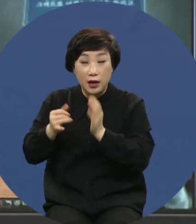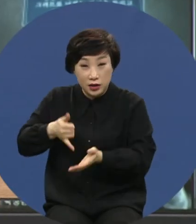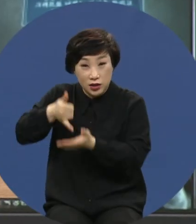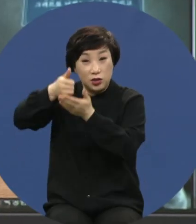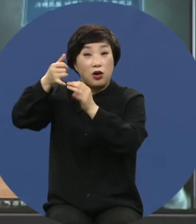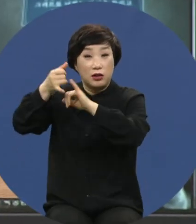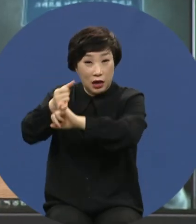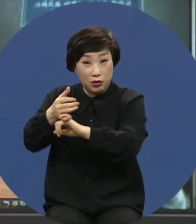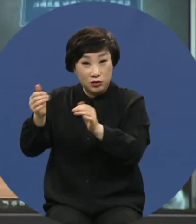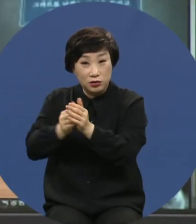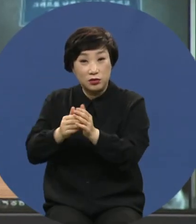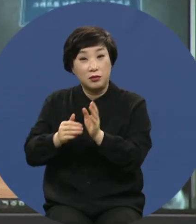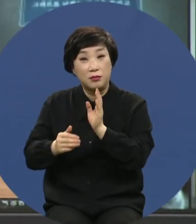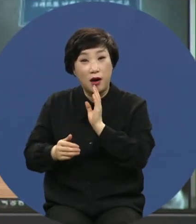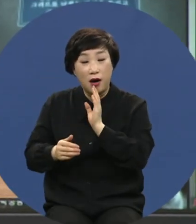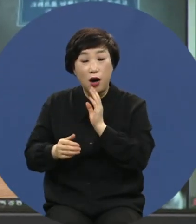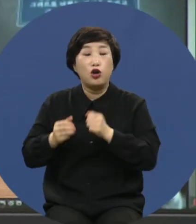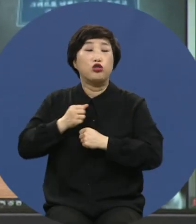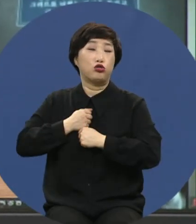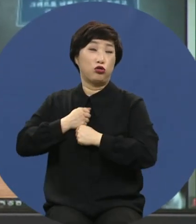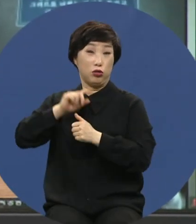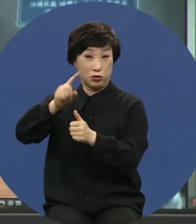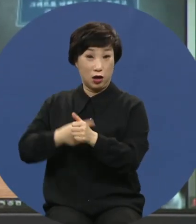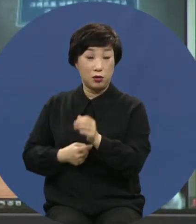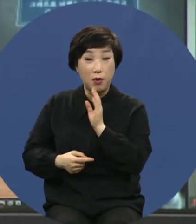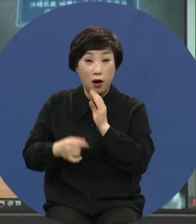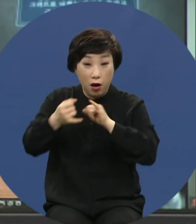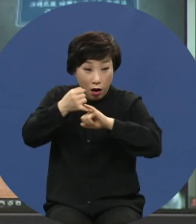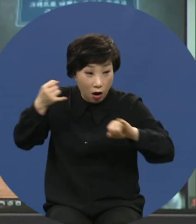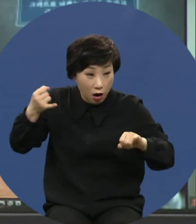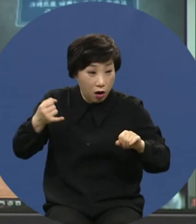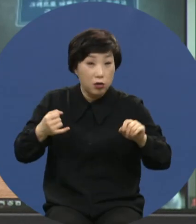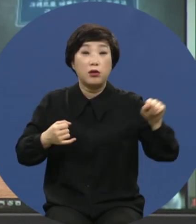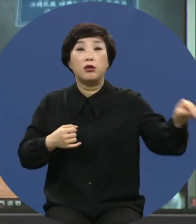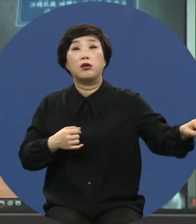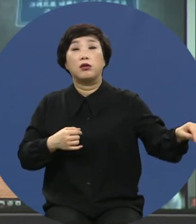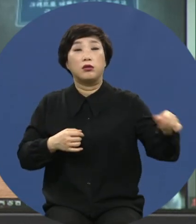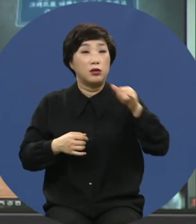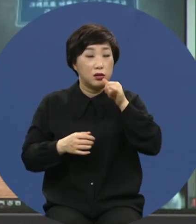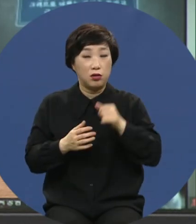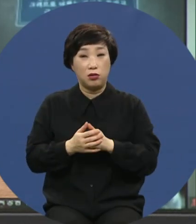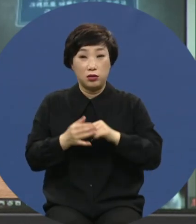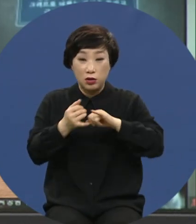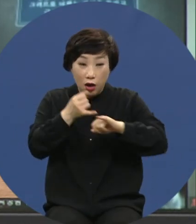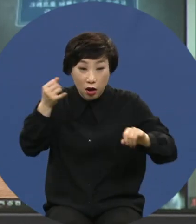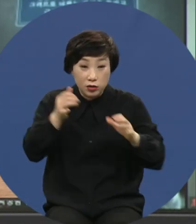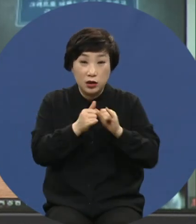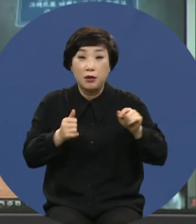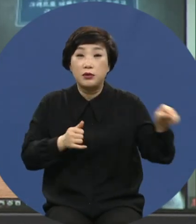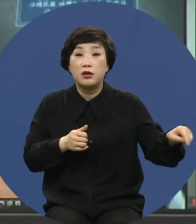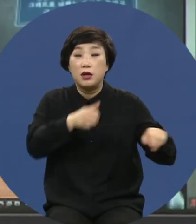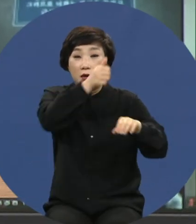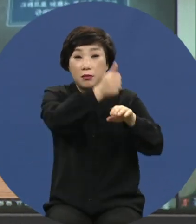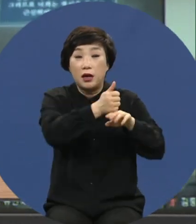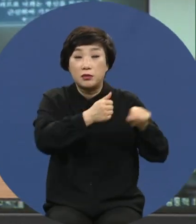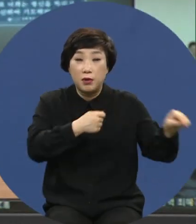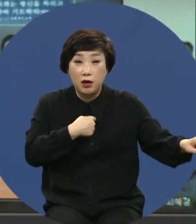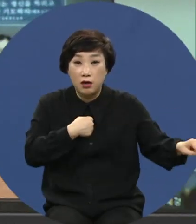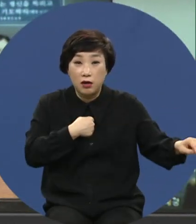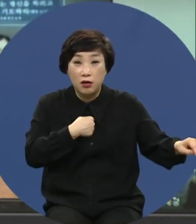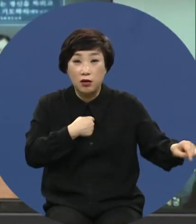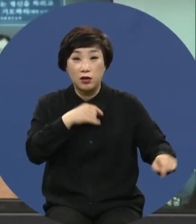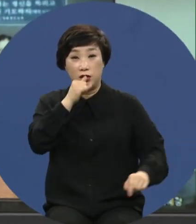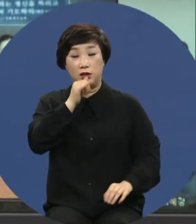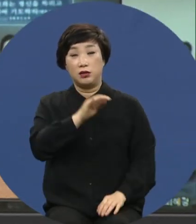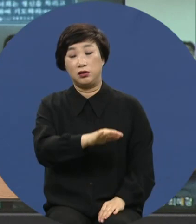했으니 당연히 지켜야 되는데 안 지켰으니 약속을 못 지킨 자의